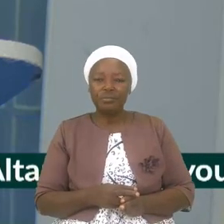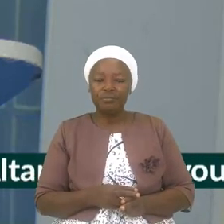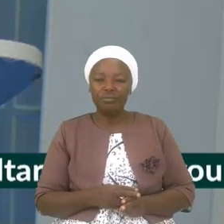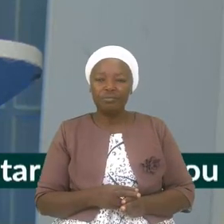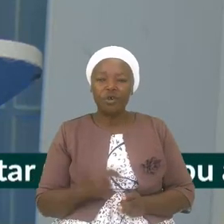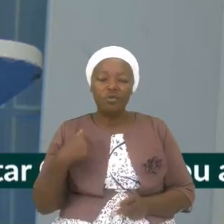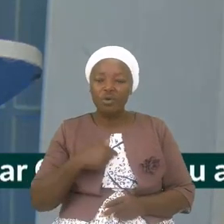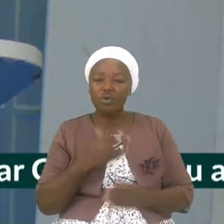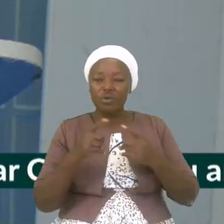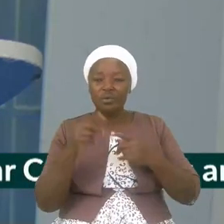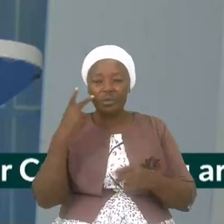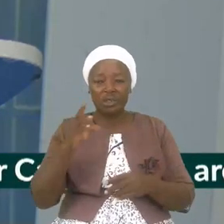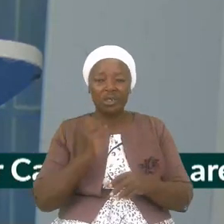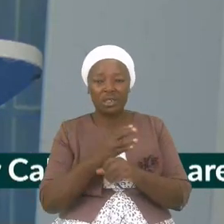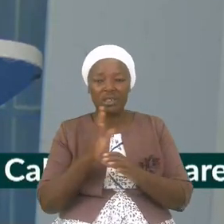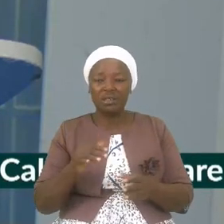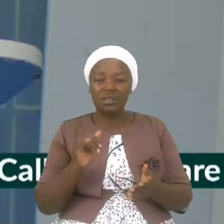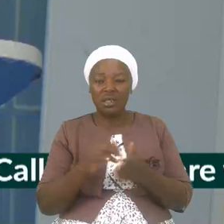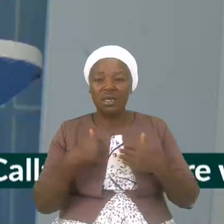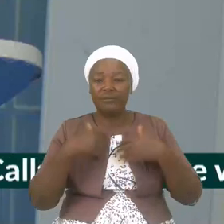bon, voir le superviseur.